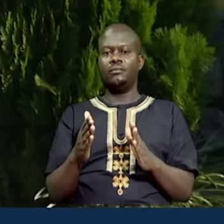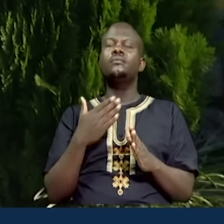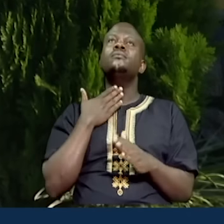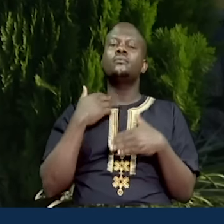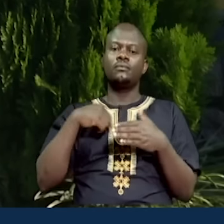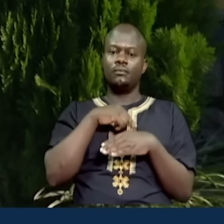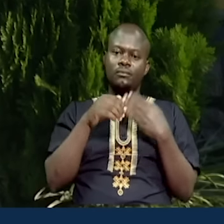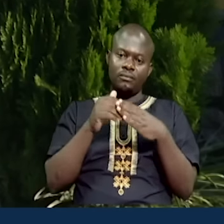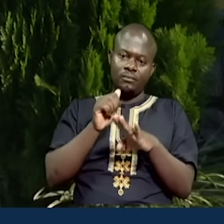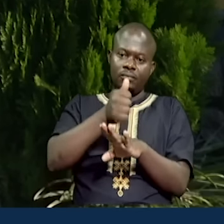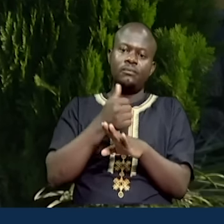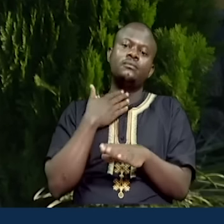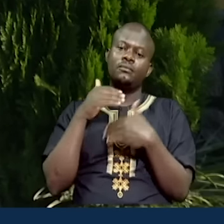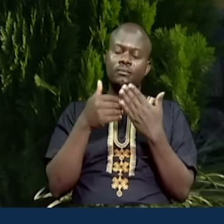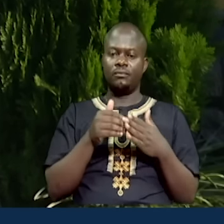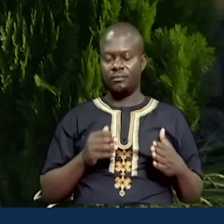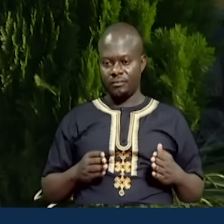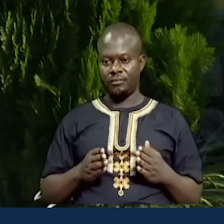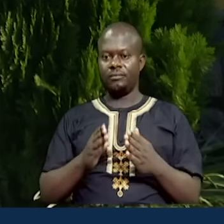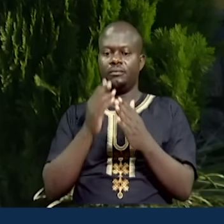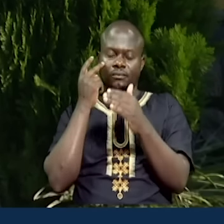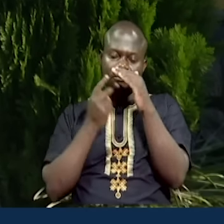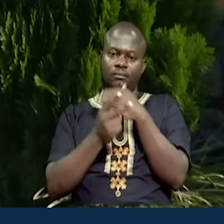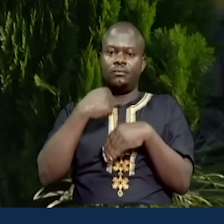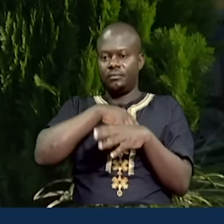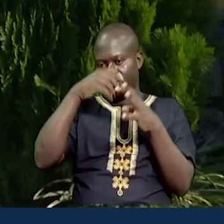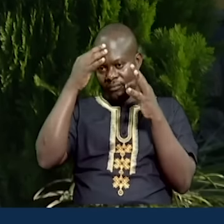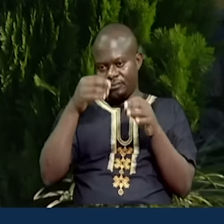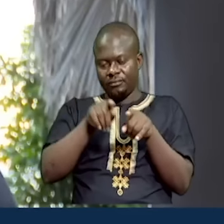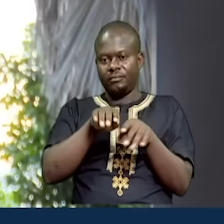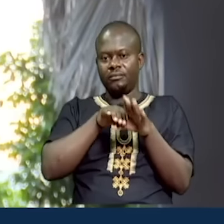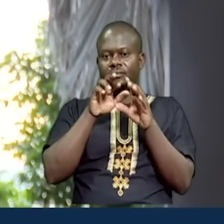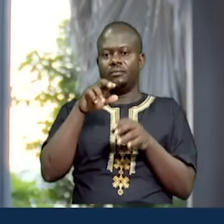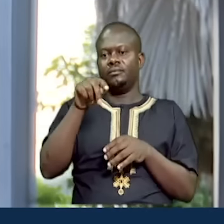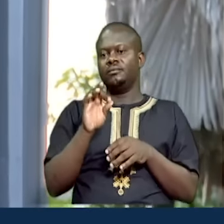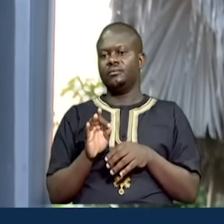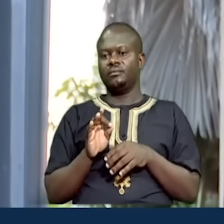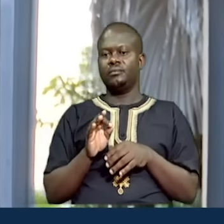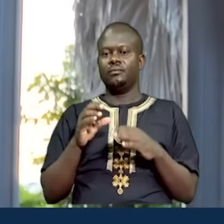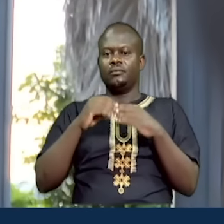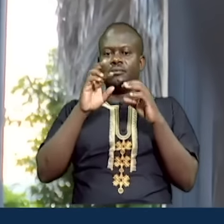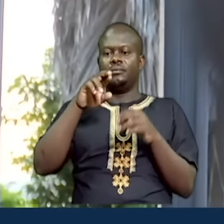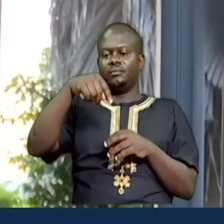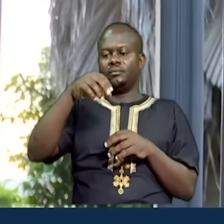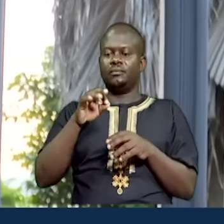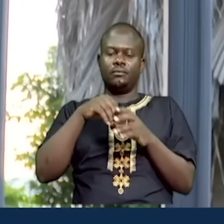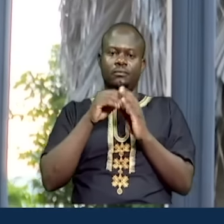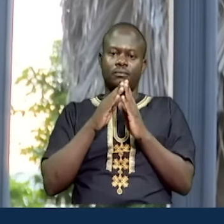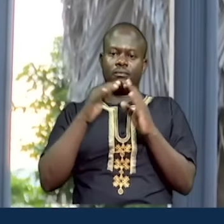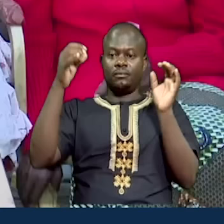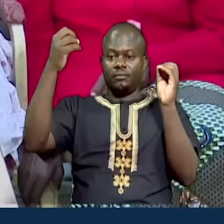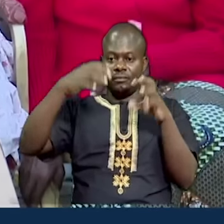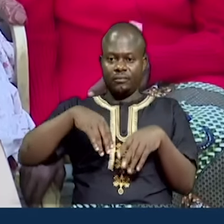twifuza kwajyaho, turashaka ko tujyana mu cyerekezo twebwe twahisemo nk'abanyamuryango wa FPR Inkotanyi. Umuyobozi w'umuryango wa RPF Inkotanyi mu mujyi wa Kigali